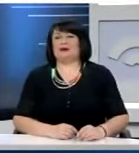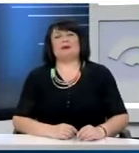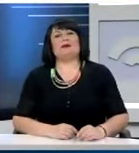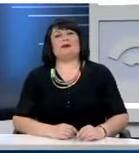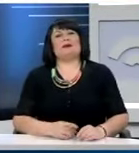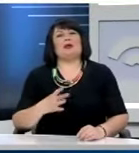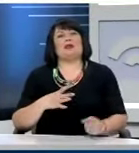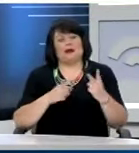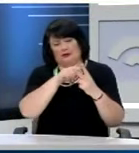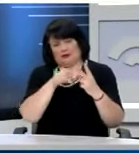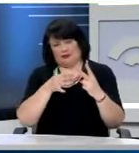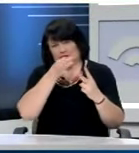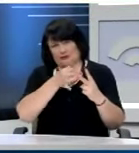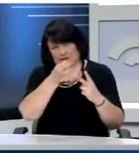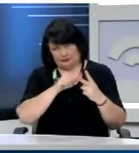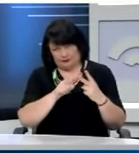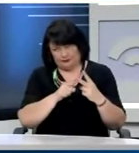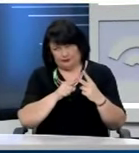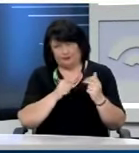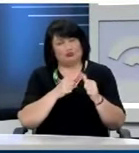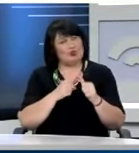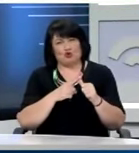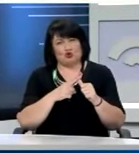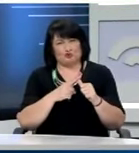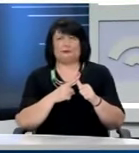θέλω να σας πω δύο πράγματα. Το πρώτο,